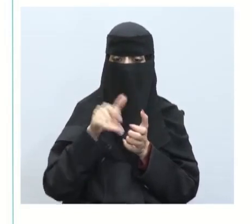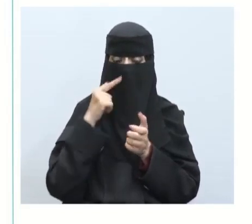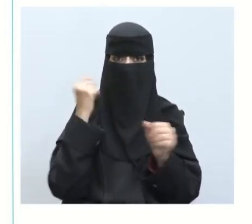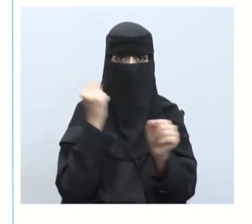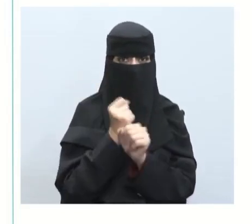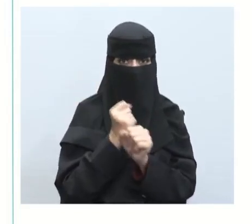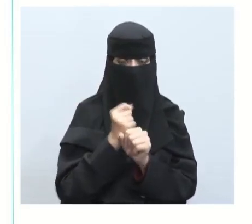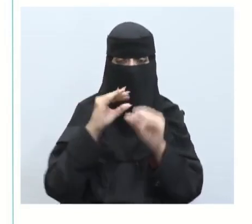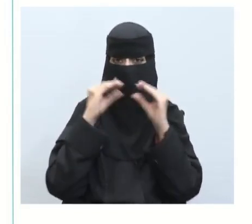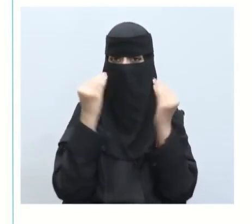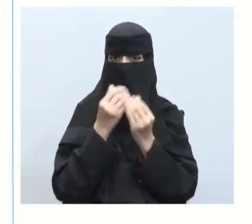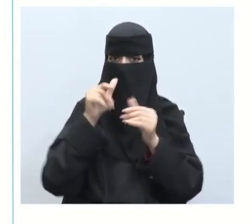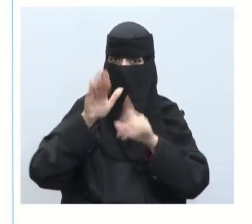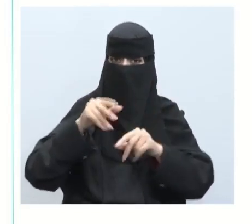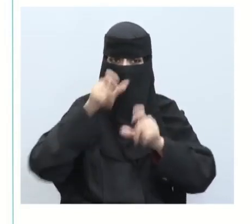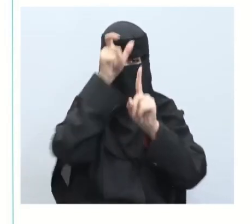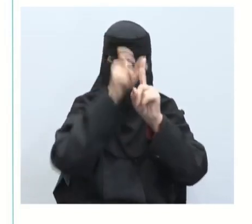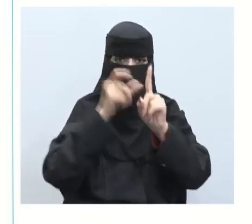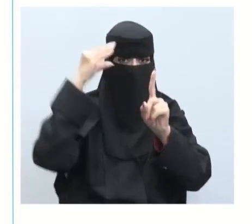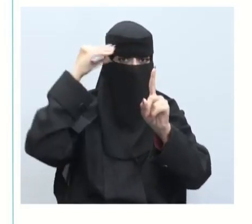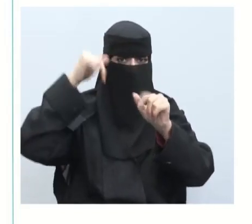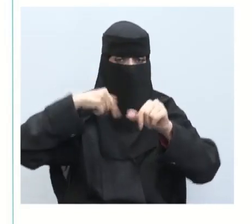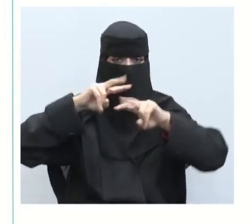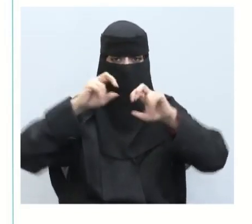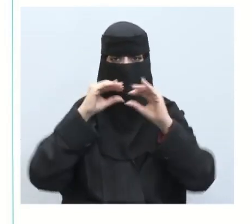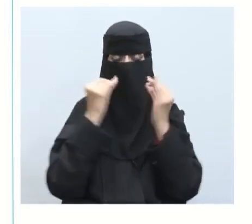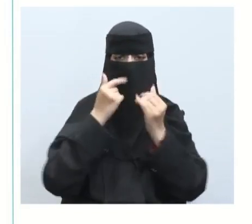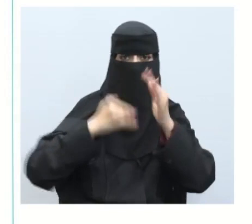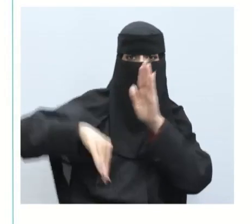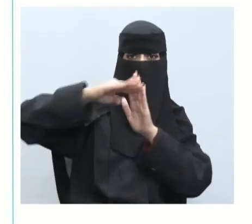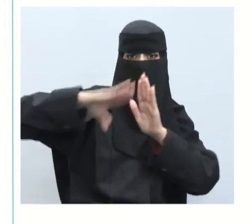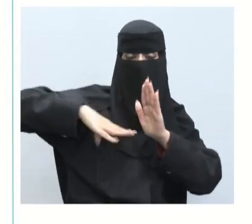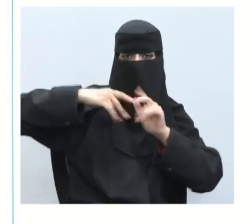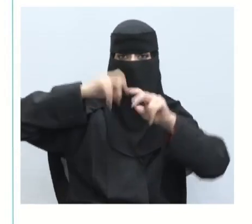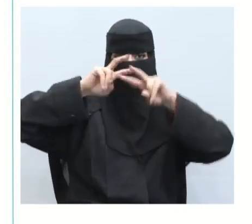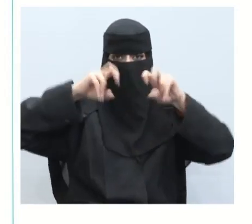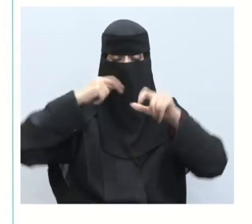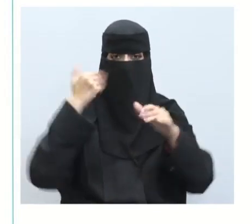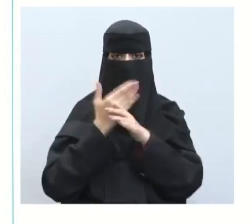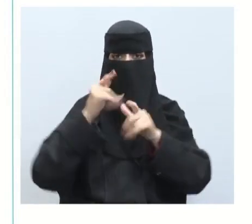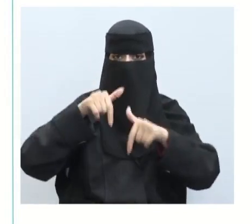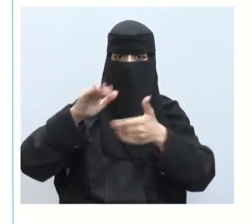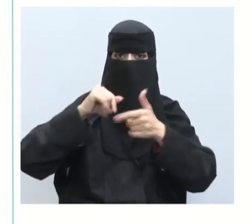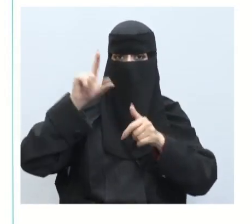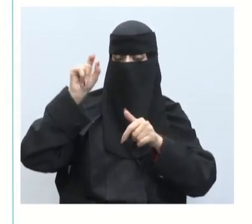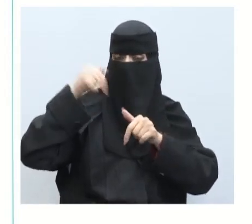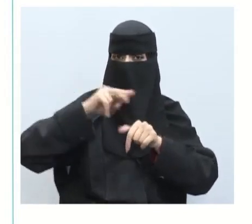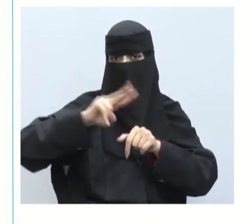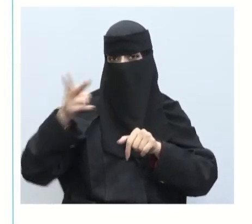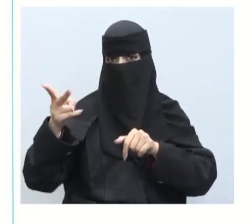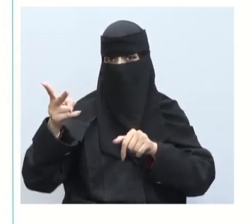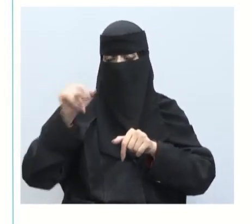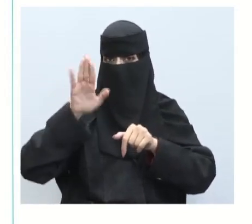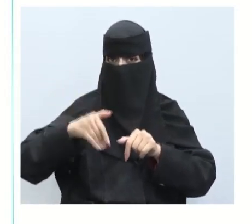الاداريه اجرى علماء الاداره دراسه على مستوى المديرين الناجحين بحثا عن العوامل التي تميزهم عن غيرهم